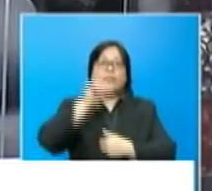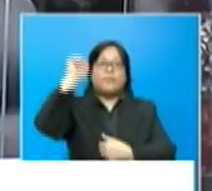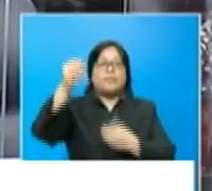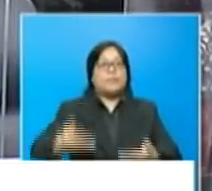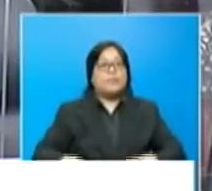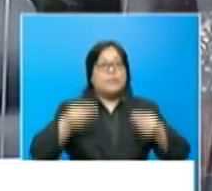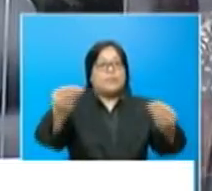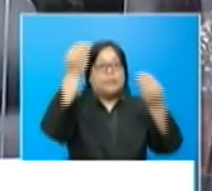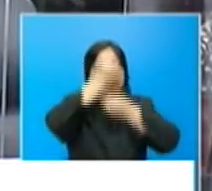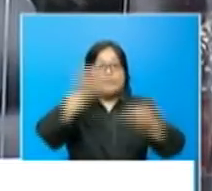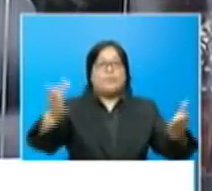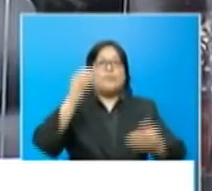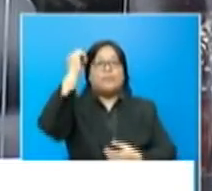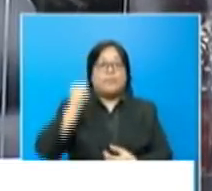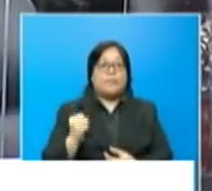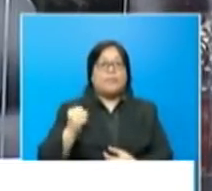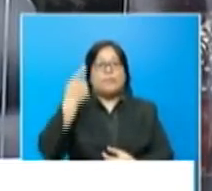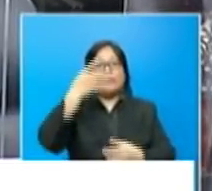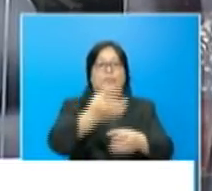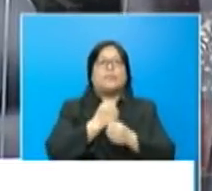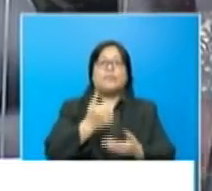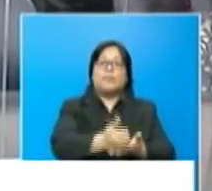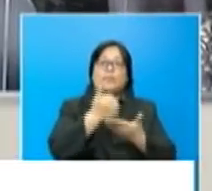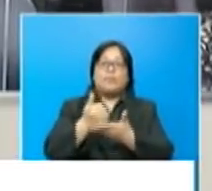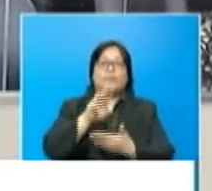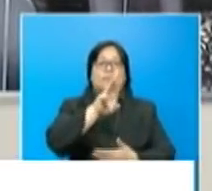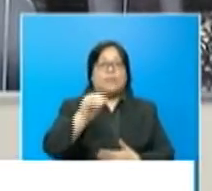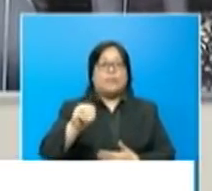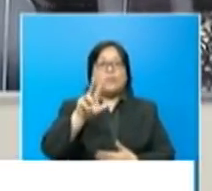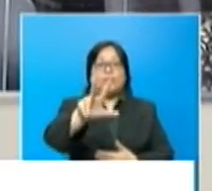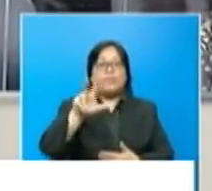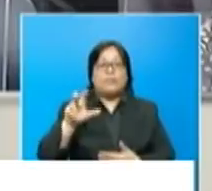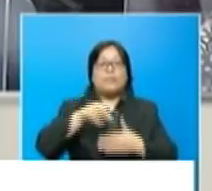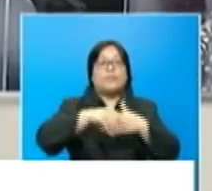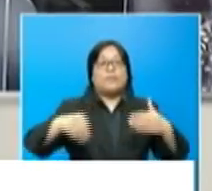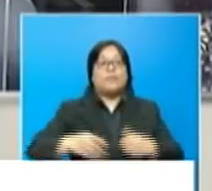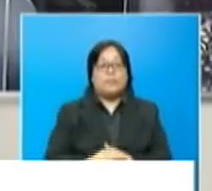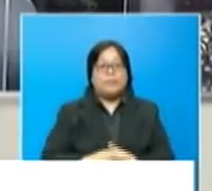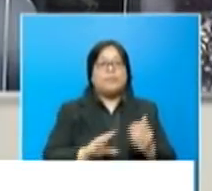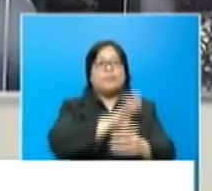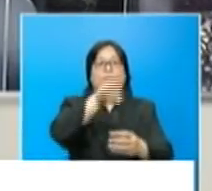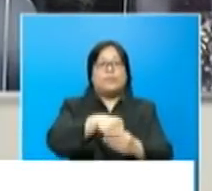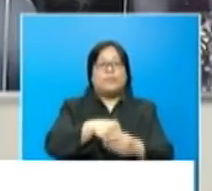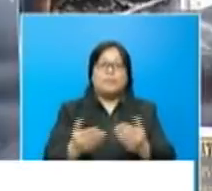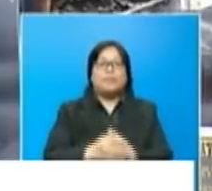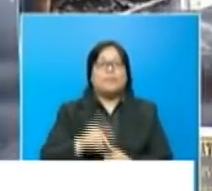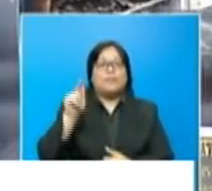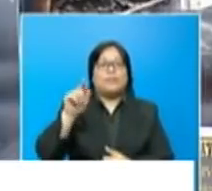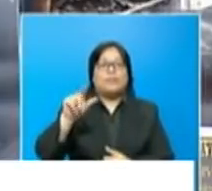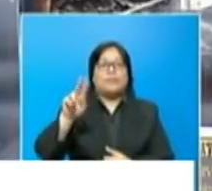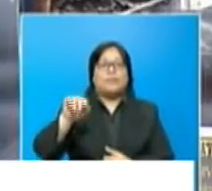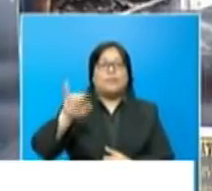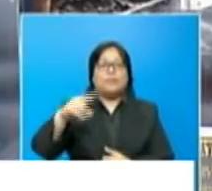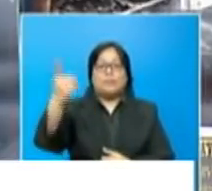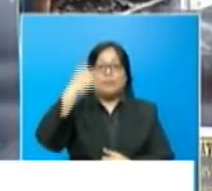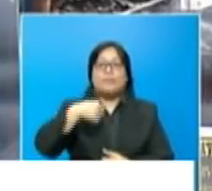jugalah pendirian kita. Dan saya rasa banyak pemimpin juga telah buat permohonan maaf kepada pengundi-pengundi dan juga penyokong-penyokong kita.